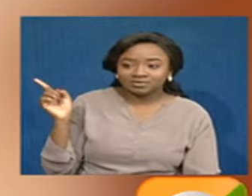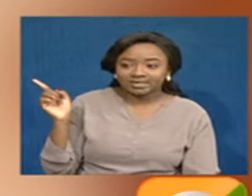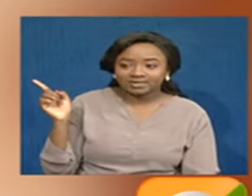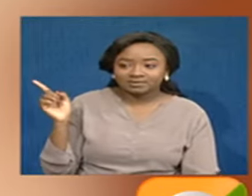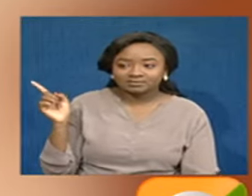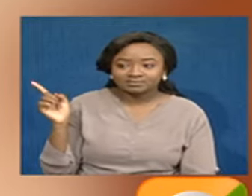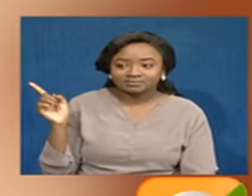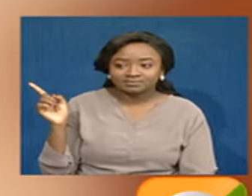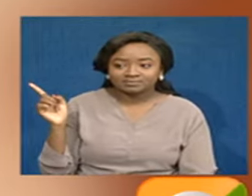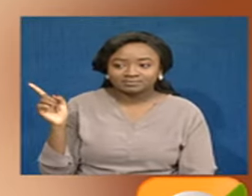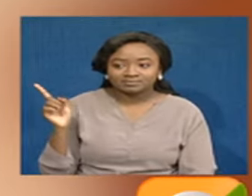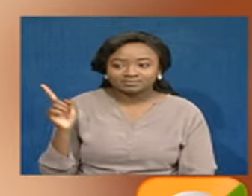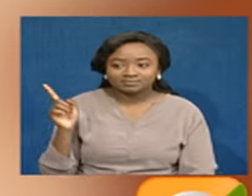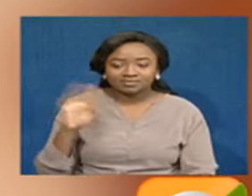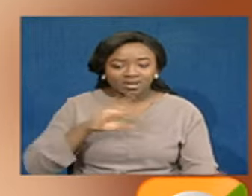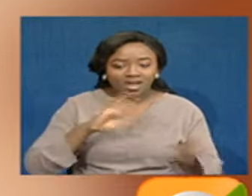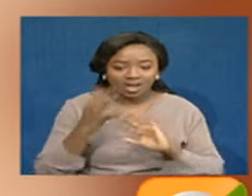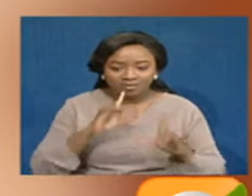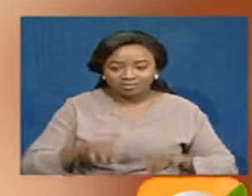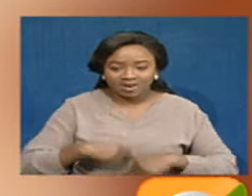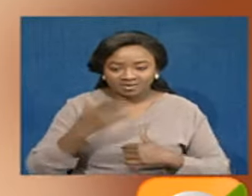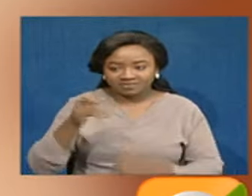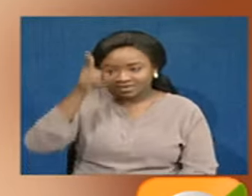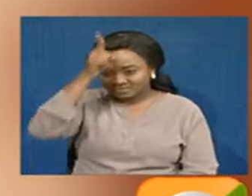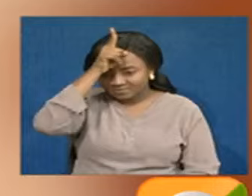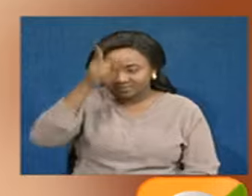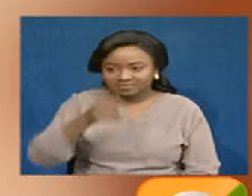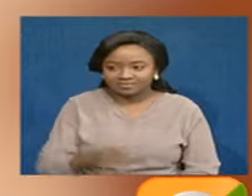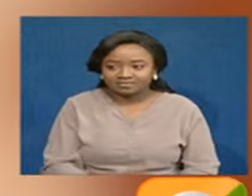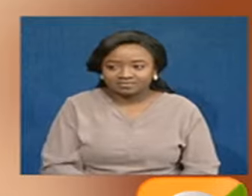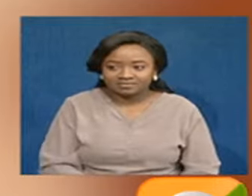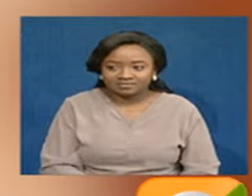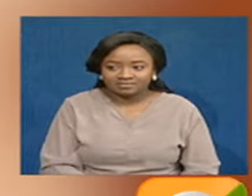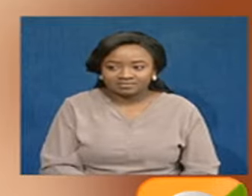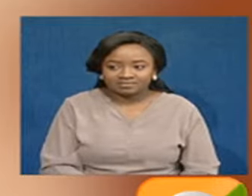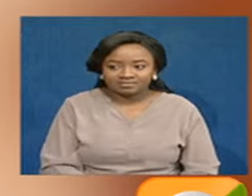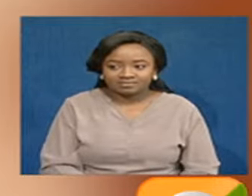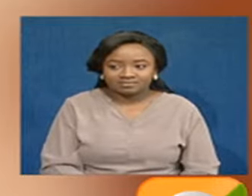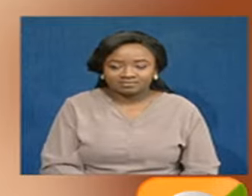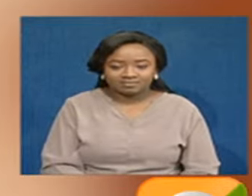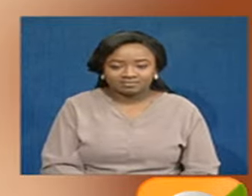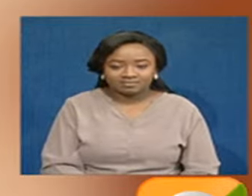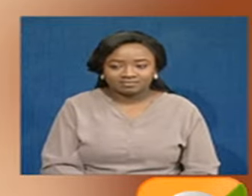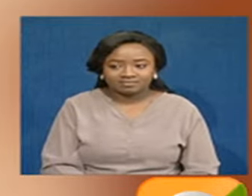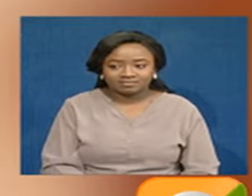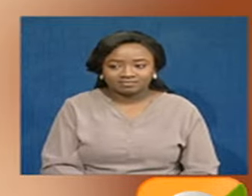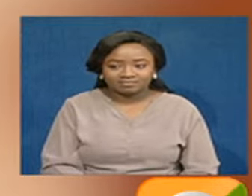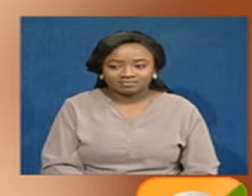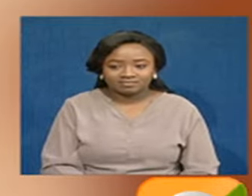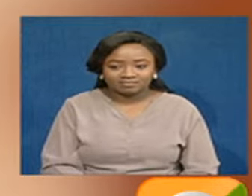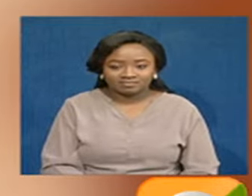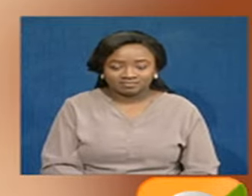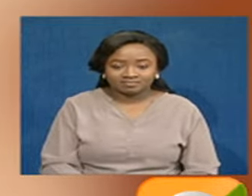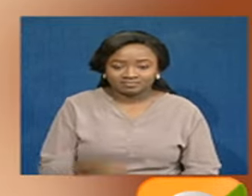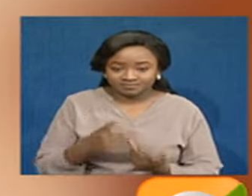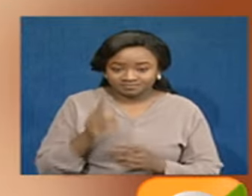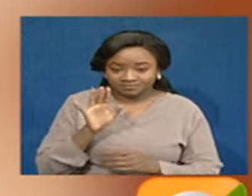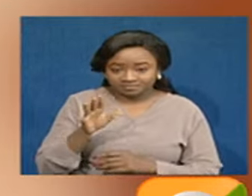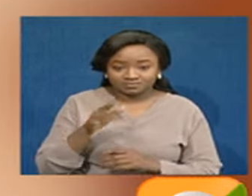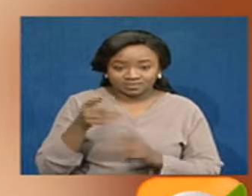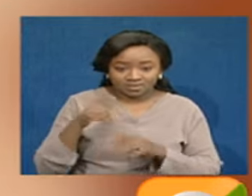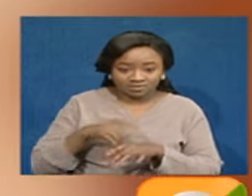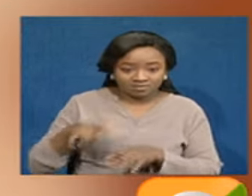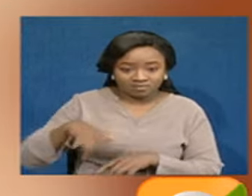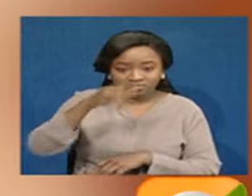Moraa alivyokuwa kijijini, licha ya kutopata nafasi enzi hizo kuvaa hata kiatu, historia aliyoiweka